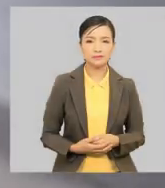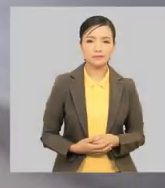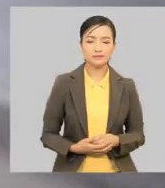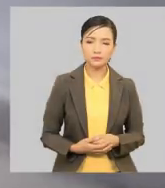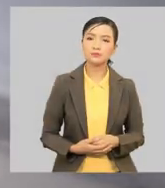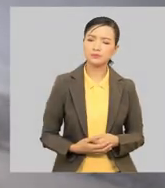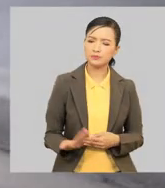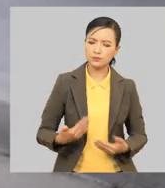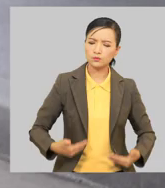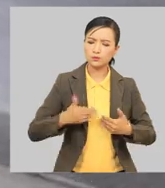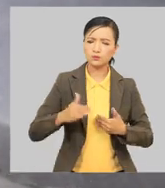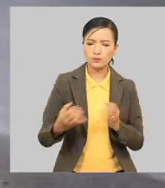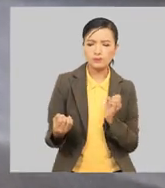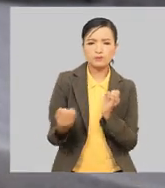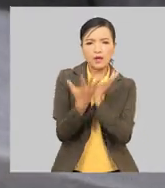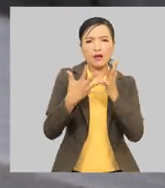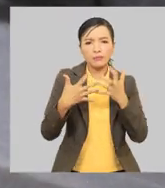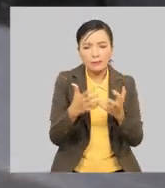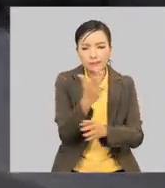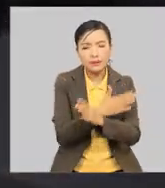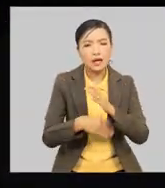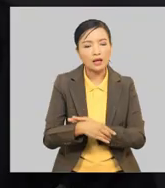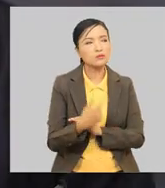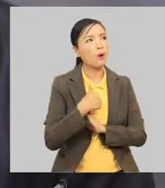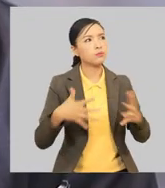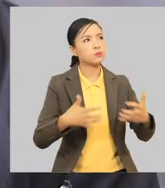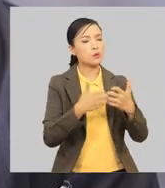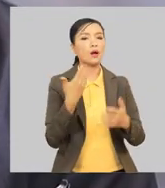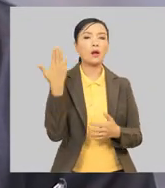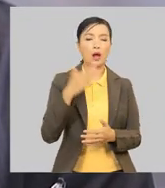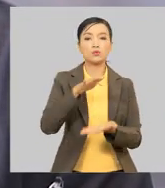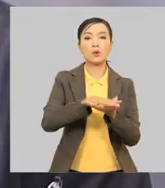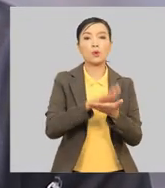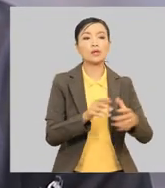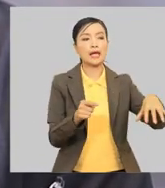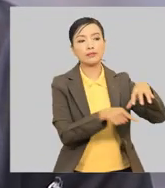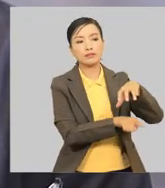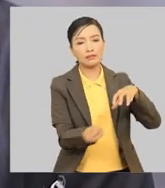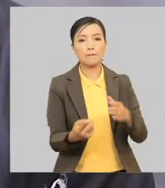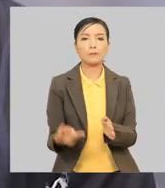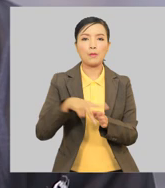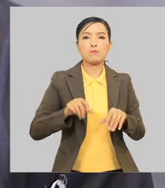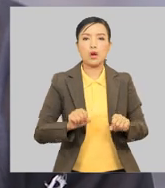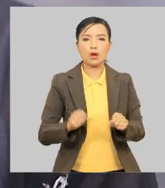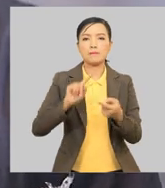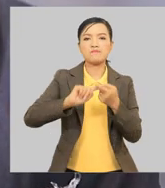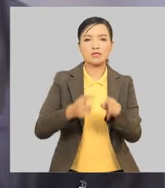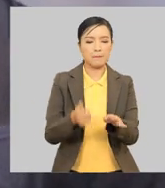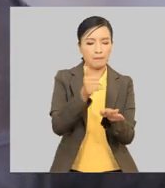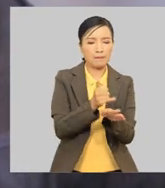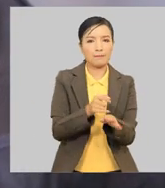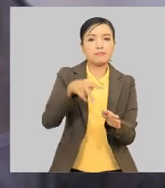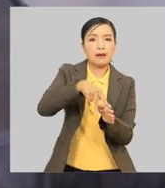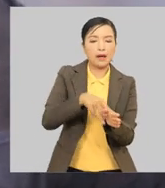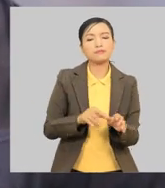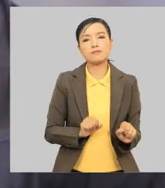เกิดอะไรขึ้นกับชีวิตที่ทำให้เราต้องการมาเป็นคนพิการครับ เกิดจากอุบัติเหตุนะคะก็คือวันนั้นชมพู่กลับมาจากโรงเรียนซ้อนมอเตอร์ไซค์มากับเ